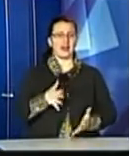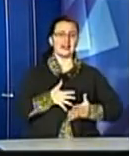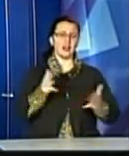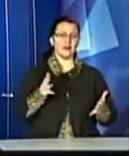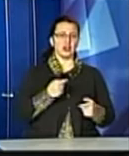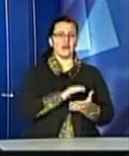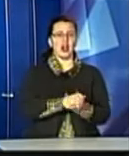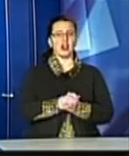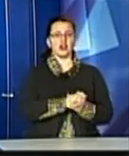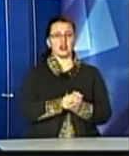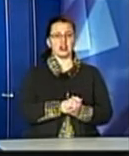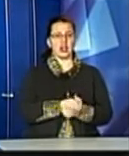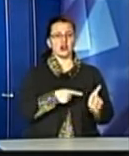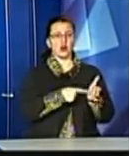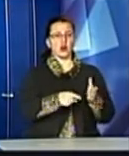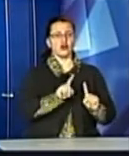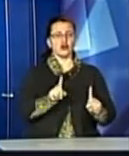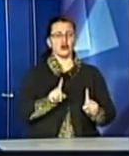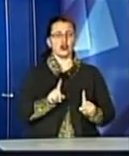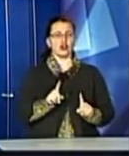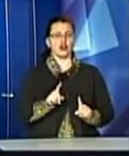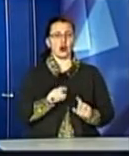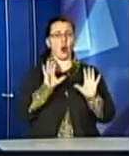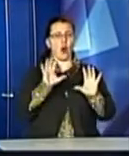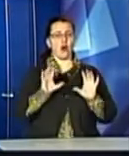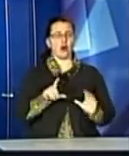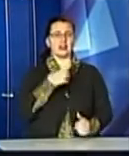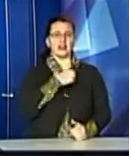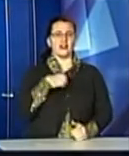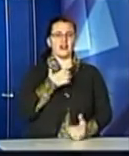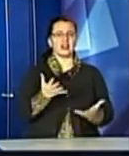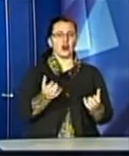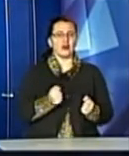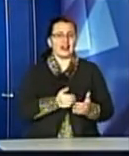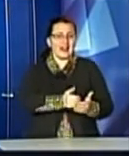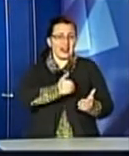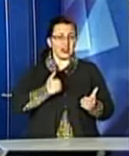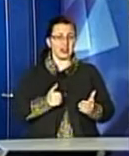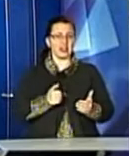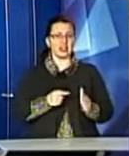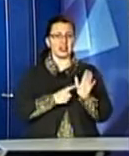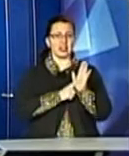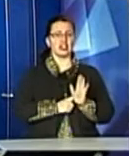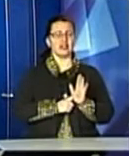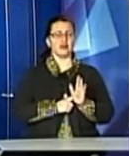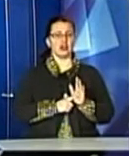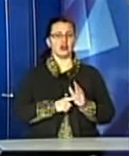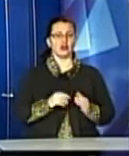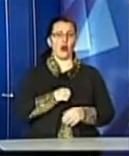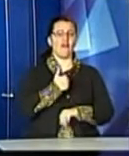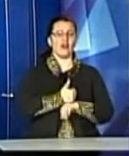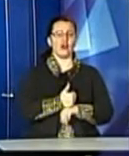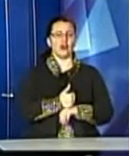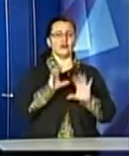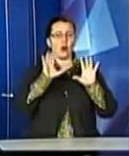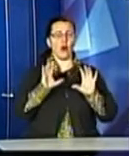асоціації наголошують на тому, що ліберальний кодекс важливо прийняти принаймні за півроку до нового фіскального, щоб як і громадяни, так і